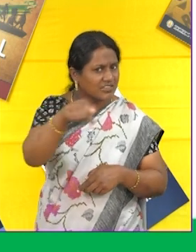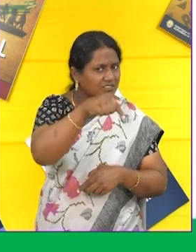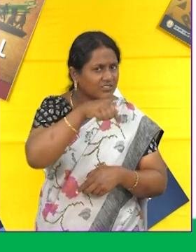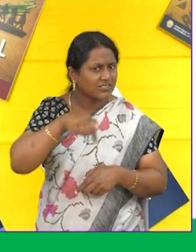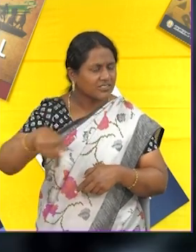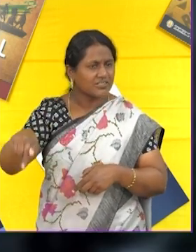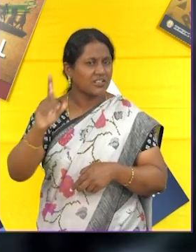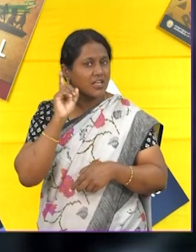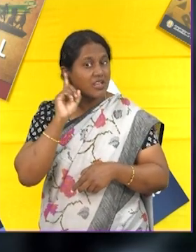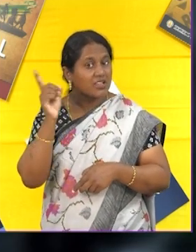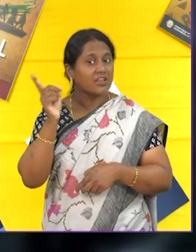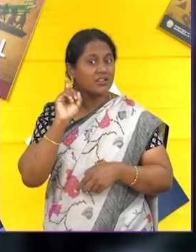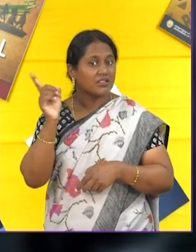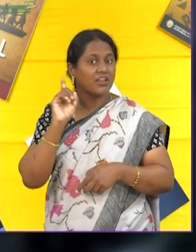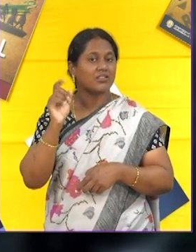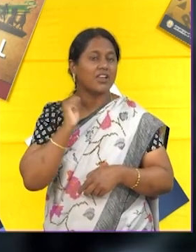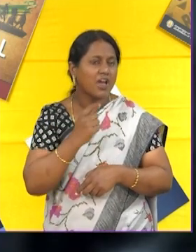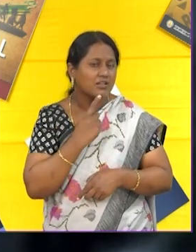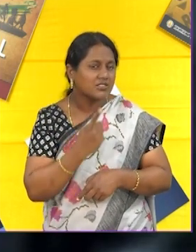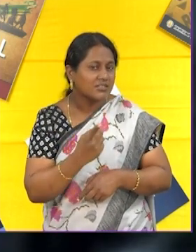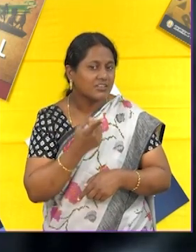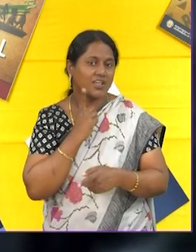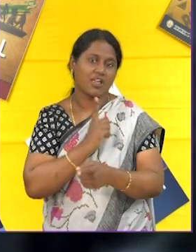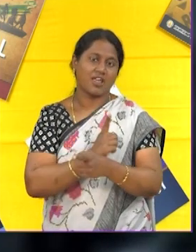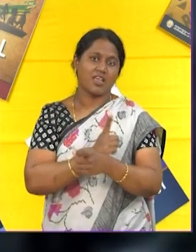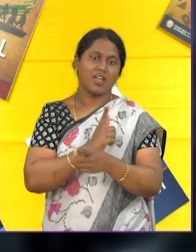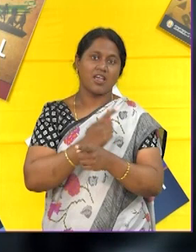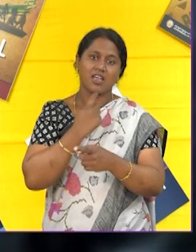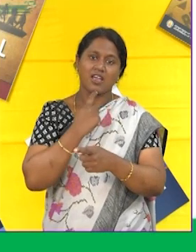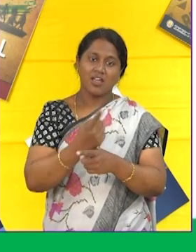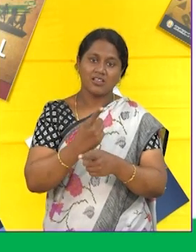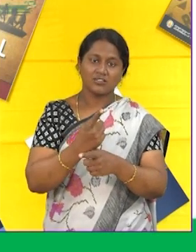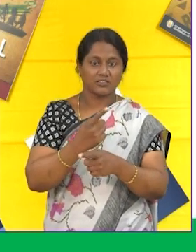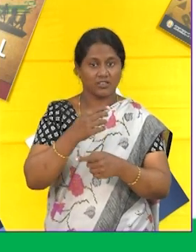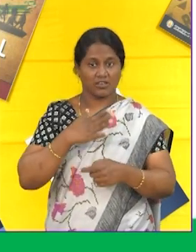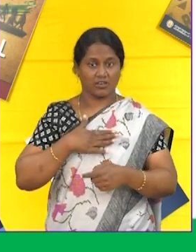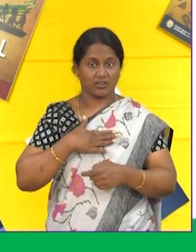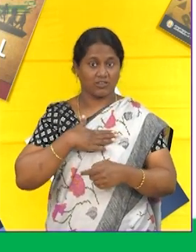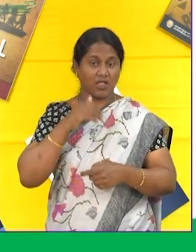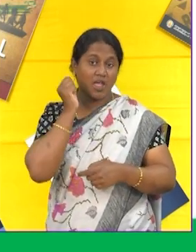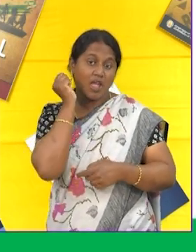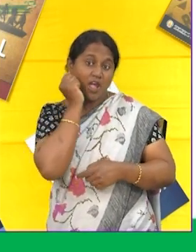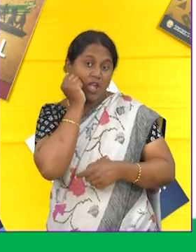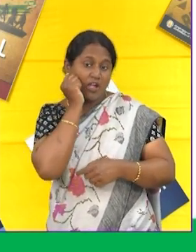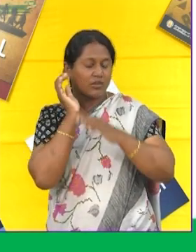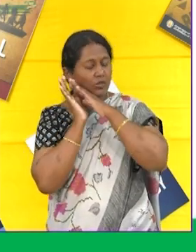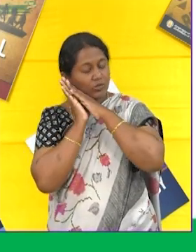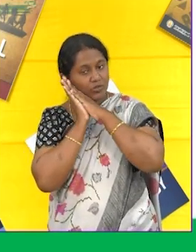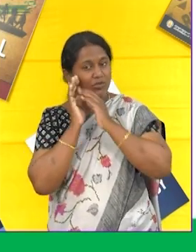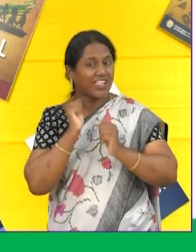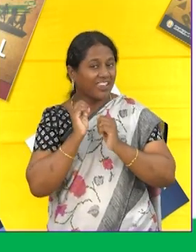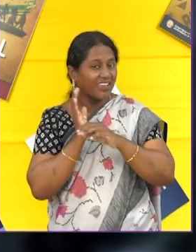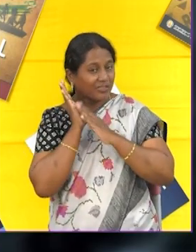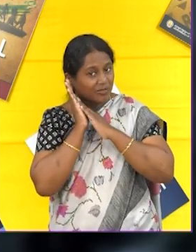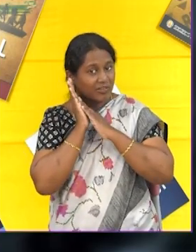ரூம் டேபிள். டைனிங் ரூம் டேபிளை சுற்றி அந்த வாக்கிங் சவுண்ட் கேட்டுச்சு. மை மதர் வாஸ் asleep in one room